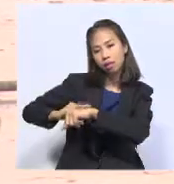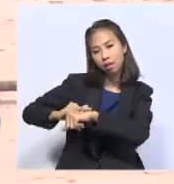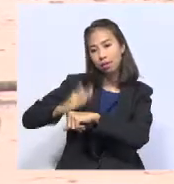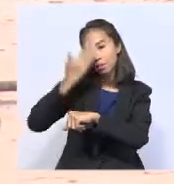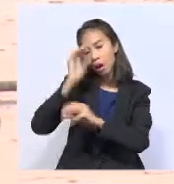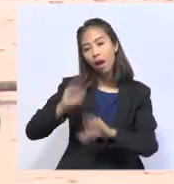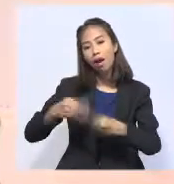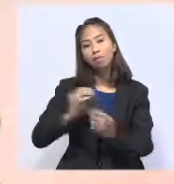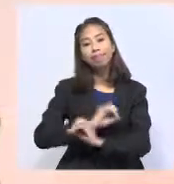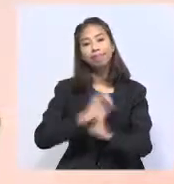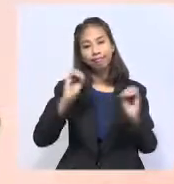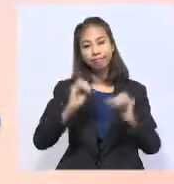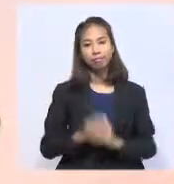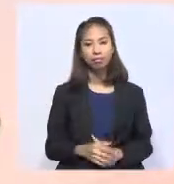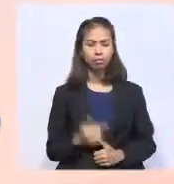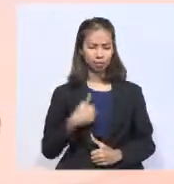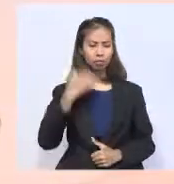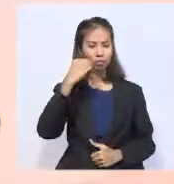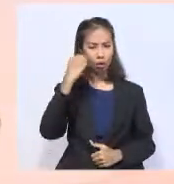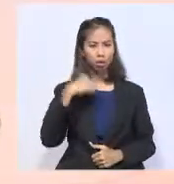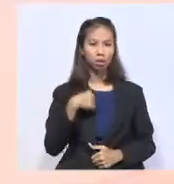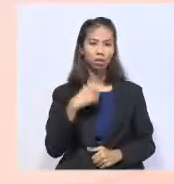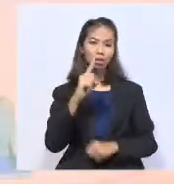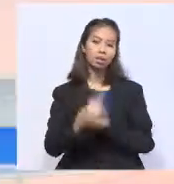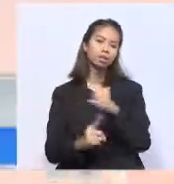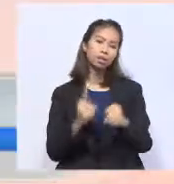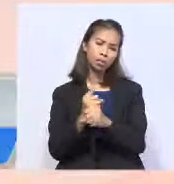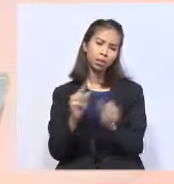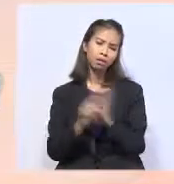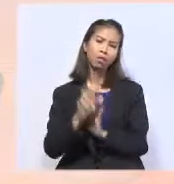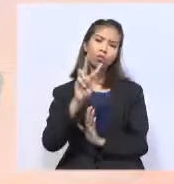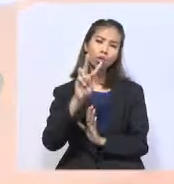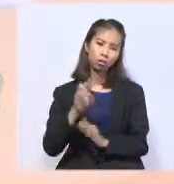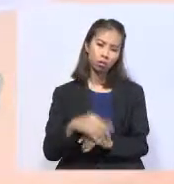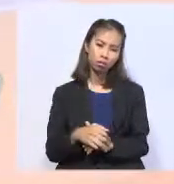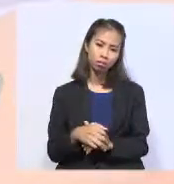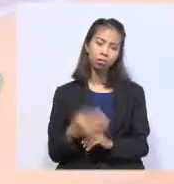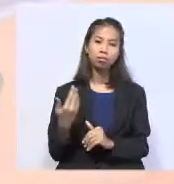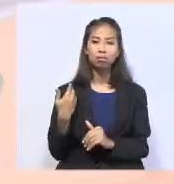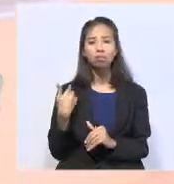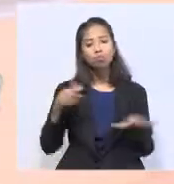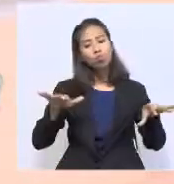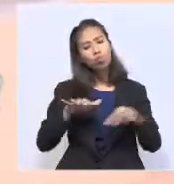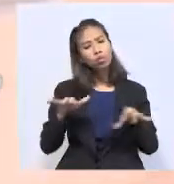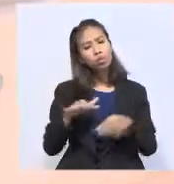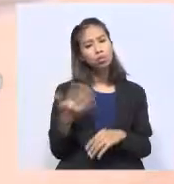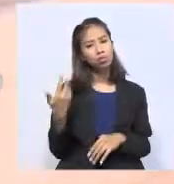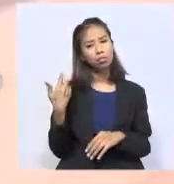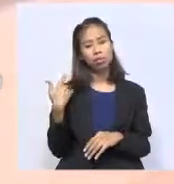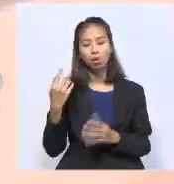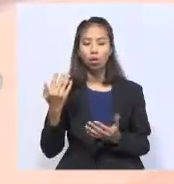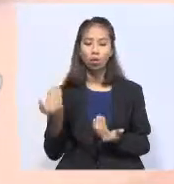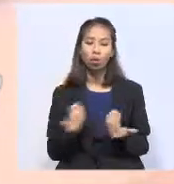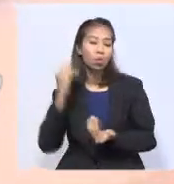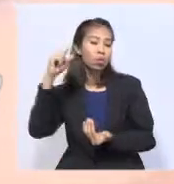ปลอดภัย บ่อยครับมาปีนึงบางที2ครั้งครับมา2ครั้งก็ปกตินะบางทีก็พาลูกสาวพว